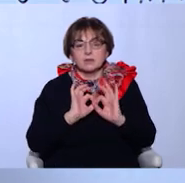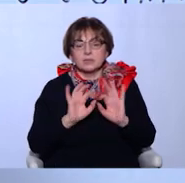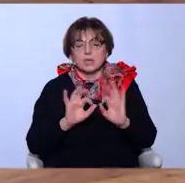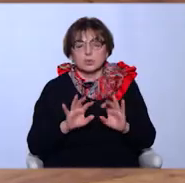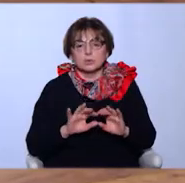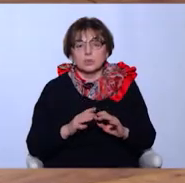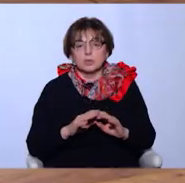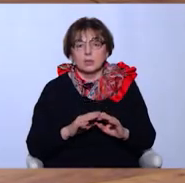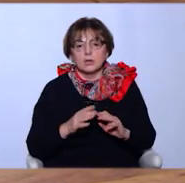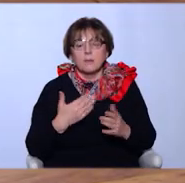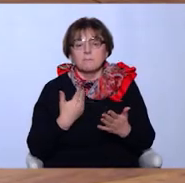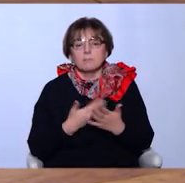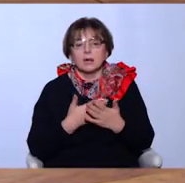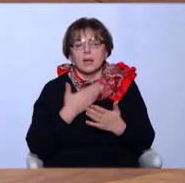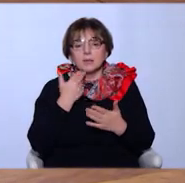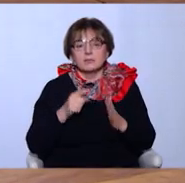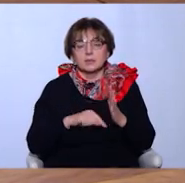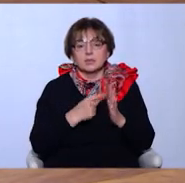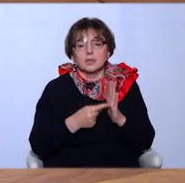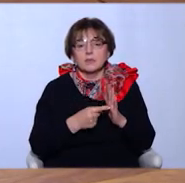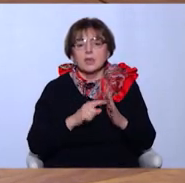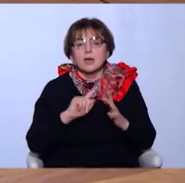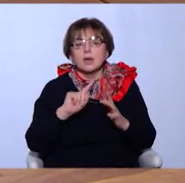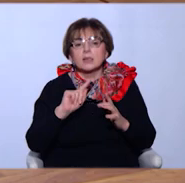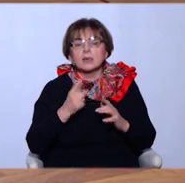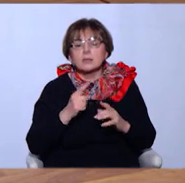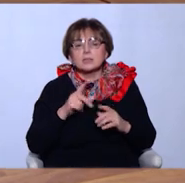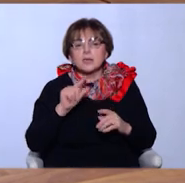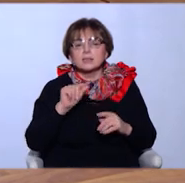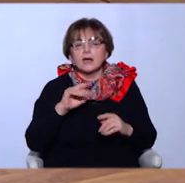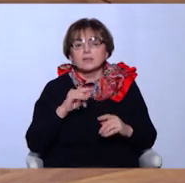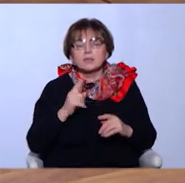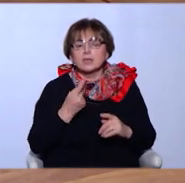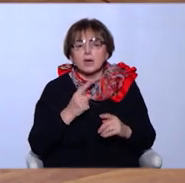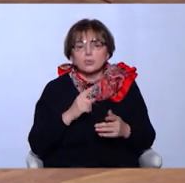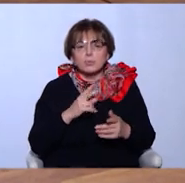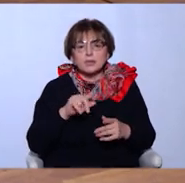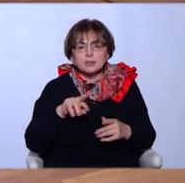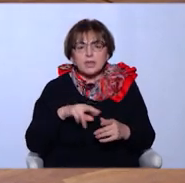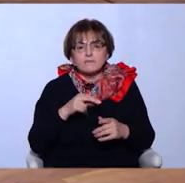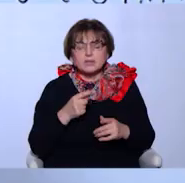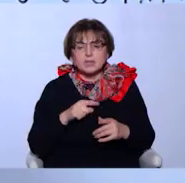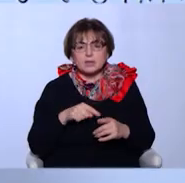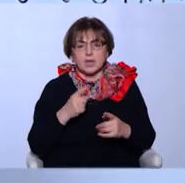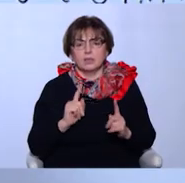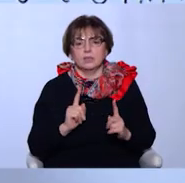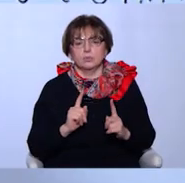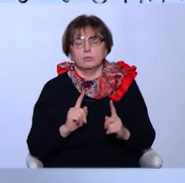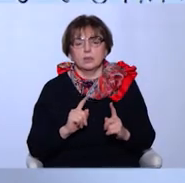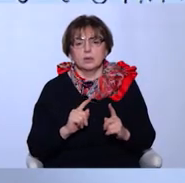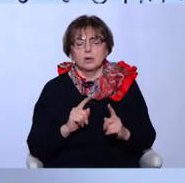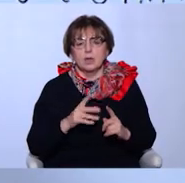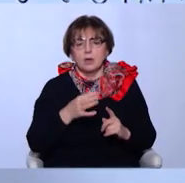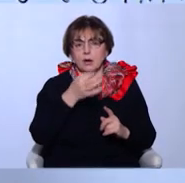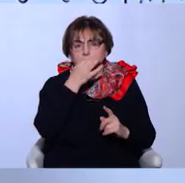გადავიდოდეთ, დავსვათ მარტივი კითხვა: რაზეა დავითიანი? და აი აქ მართლაც მარტივ